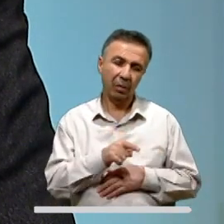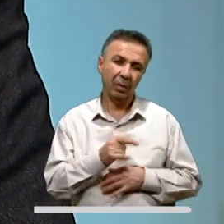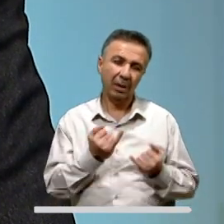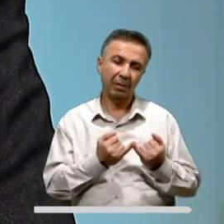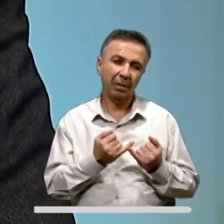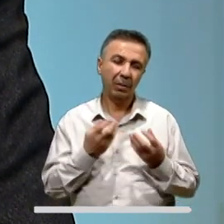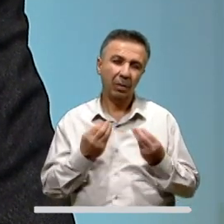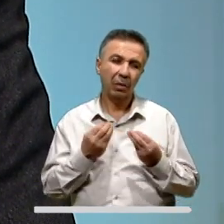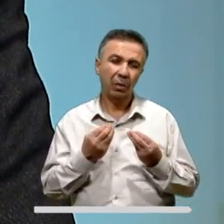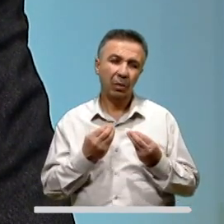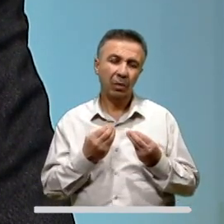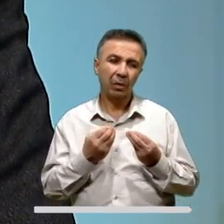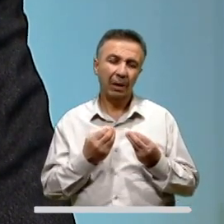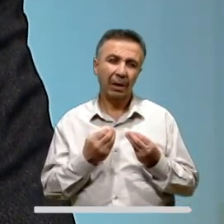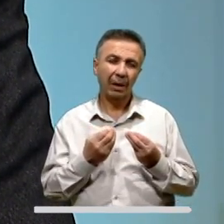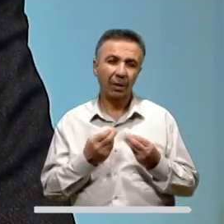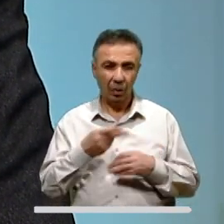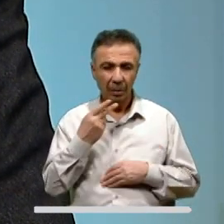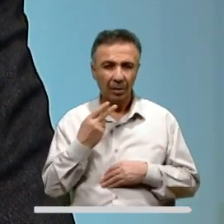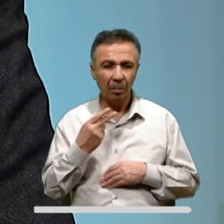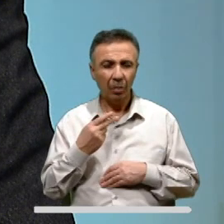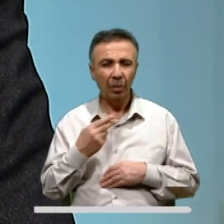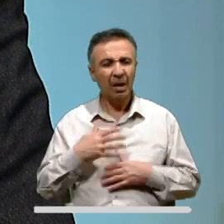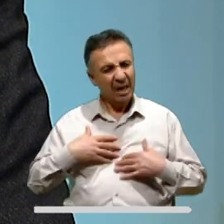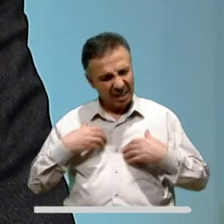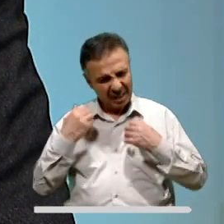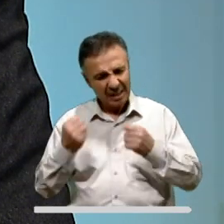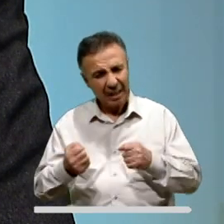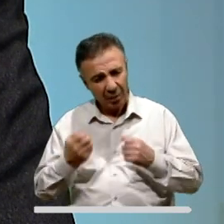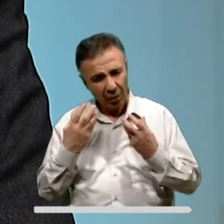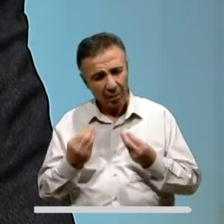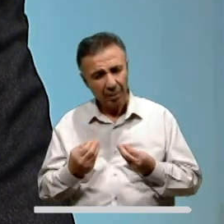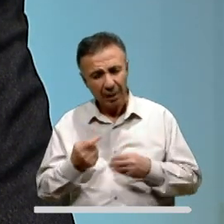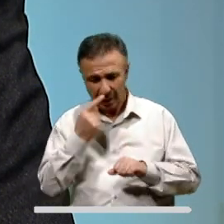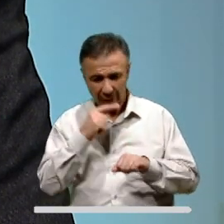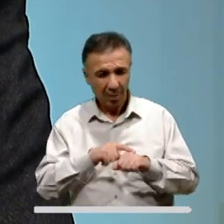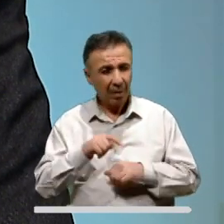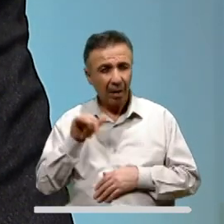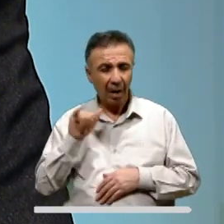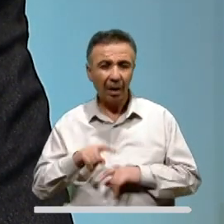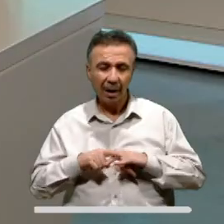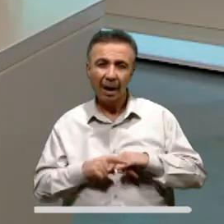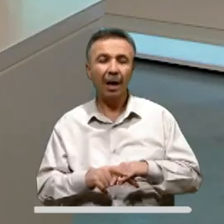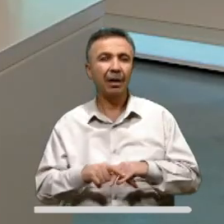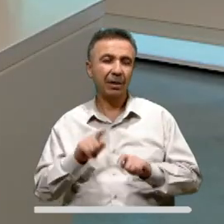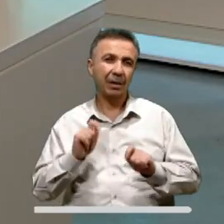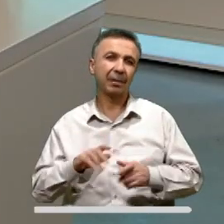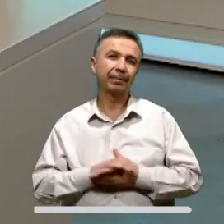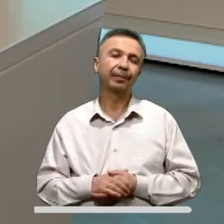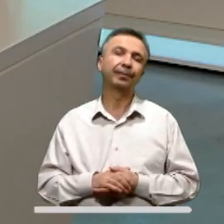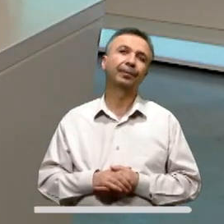kardeşimizin bu güzel tavrından dolayı, bu cesaretli tavrından dolayı ben inanıyorum ki o da hakkını helal eder. İnşallah